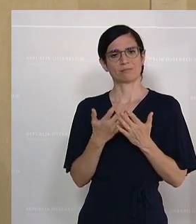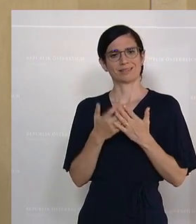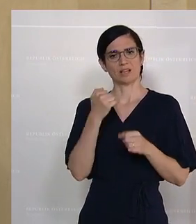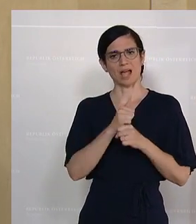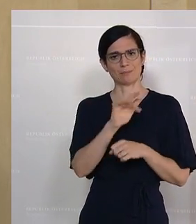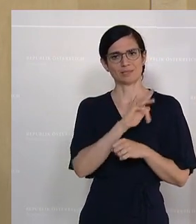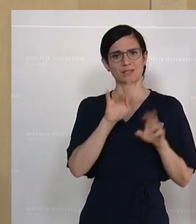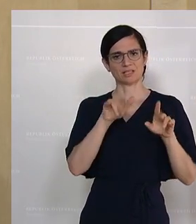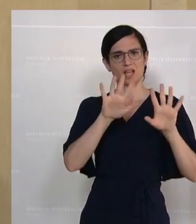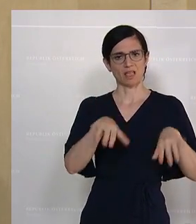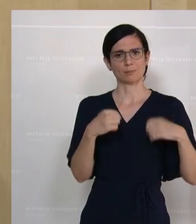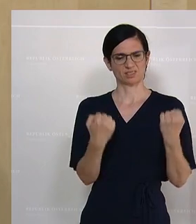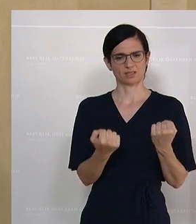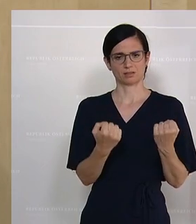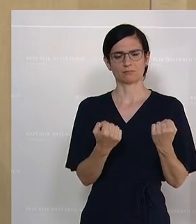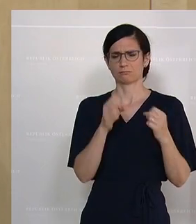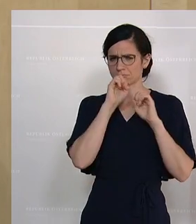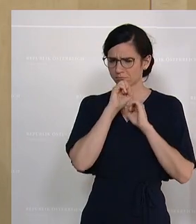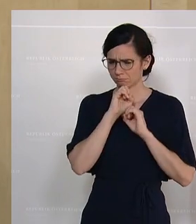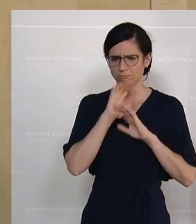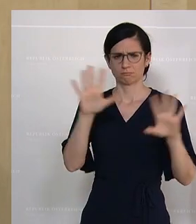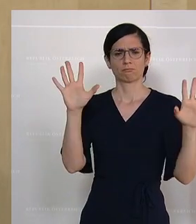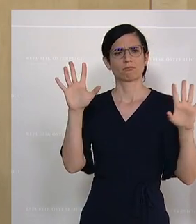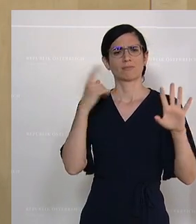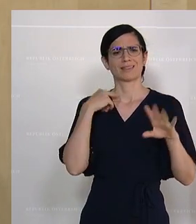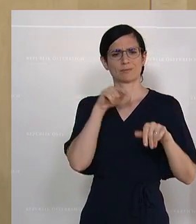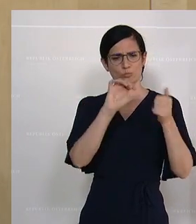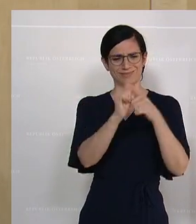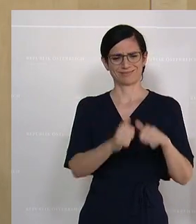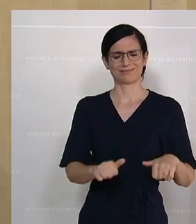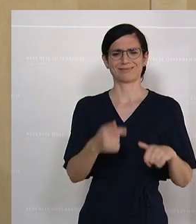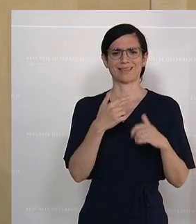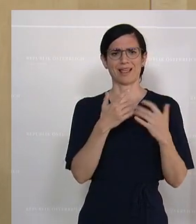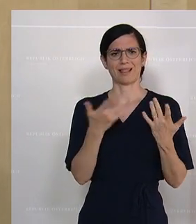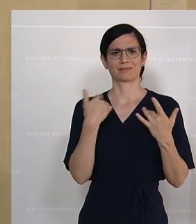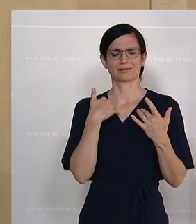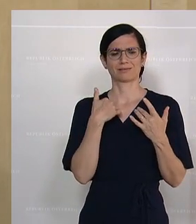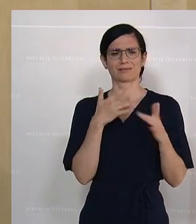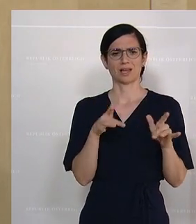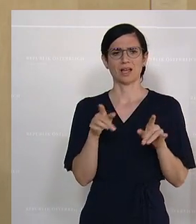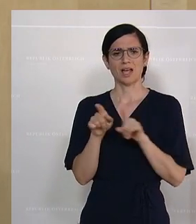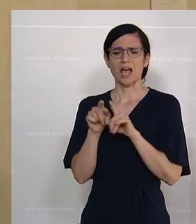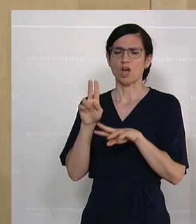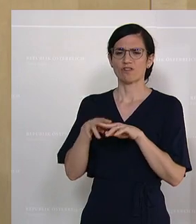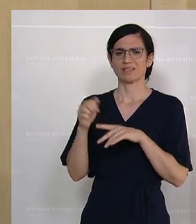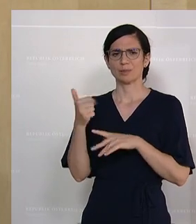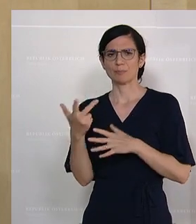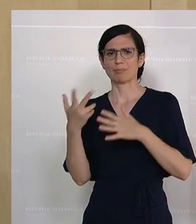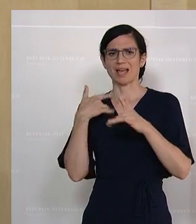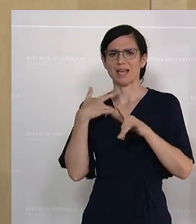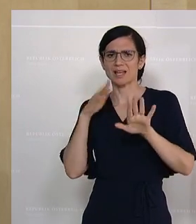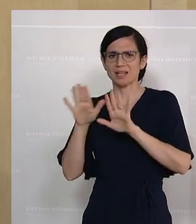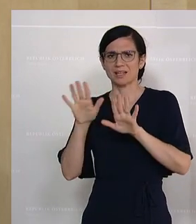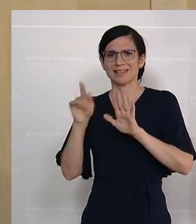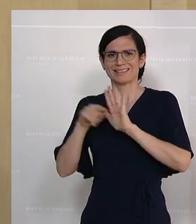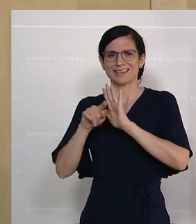abzusichern es ist unbestritten dass dieses modell auch da trotz streuung zerstreuung verlust und mitnahmeeffekten jahr